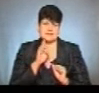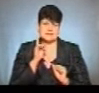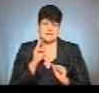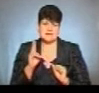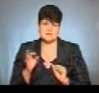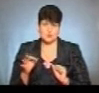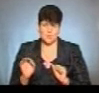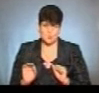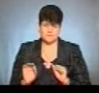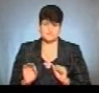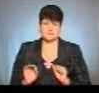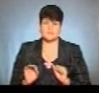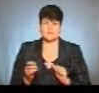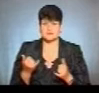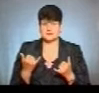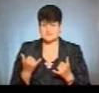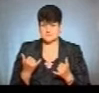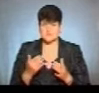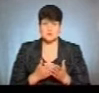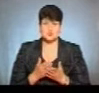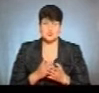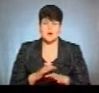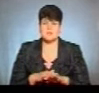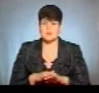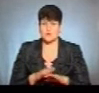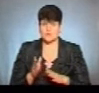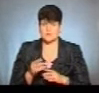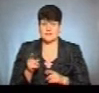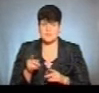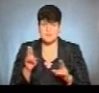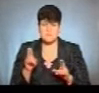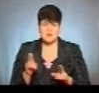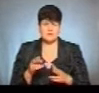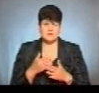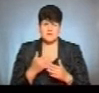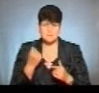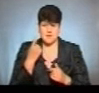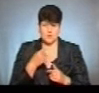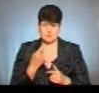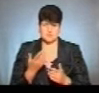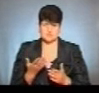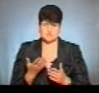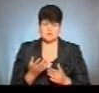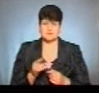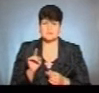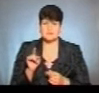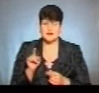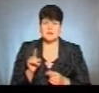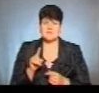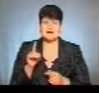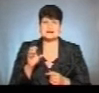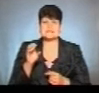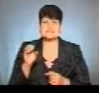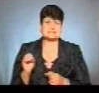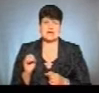Зеленського, так, ну, відповідно, зараз «Слуга народу». Там, як правило, немає облич, там